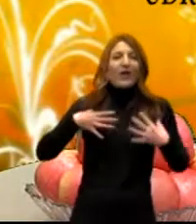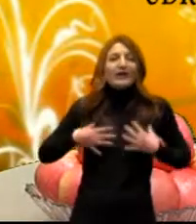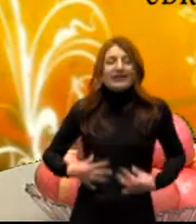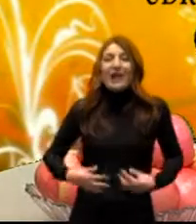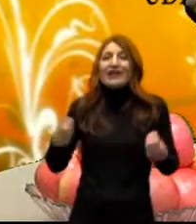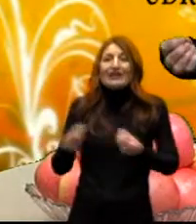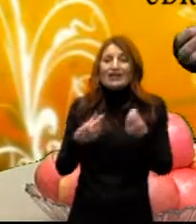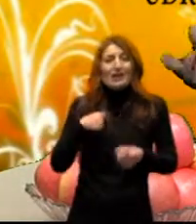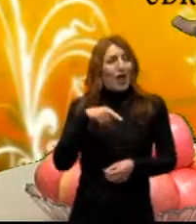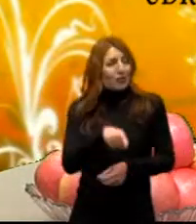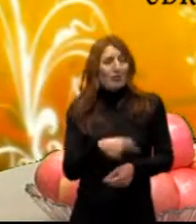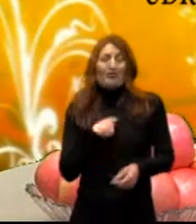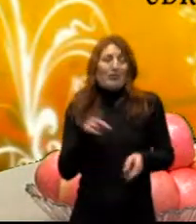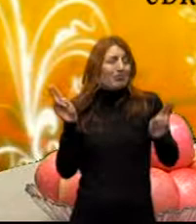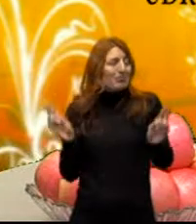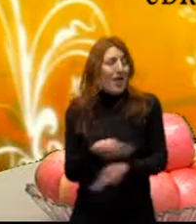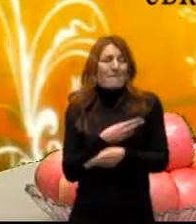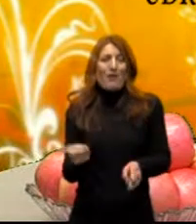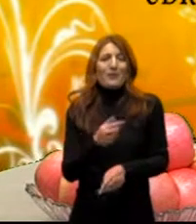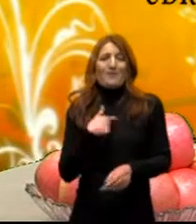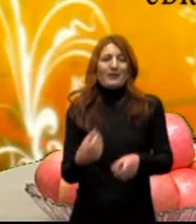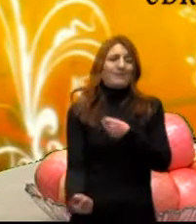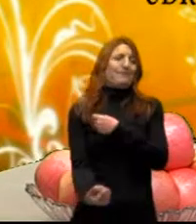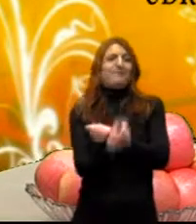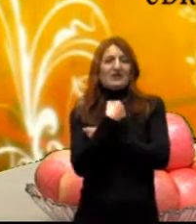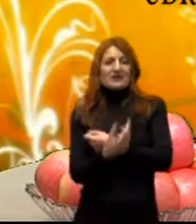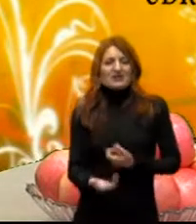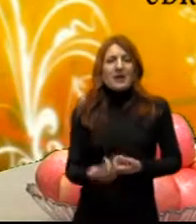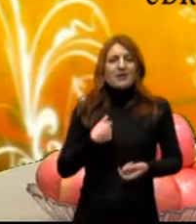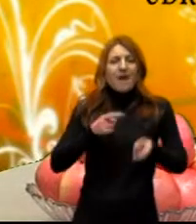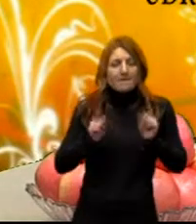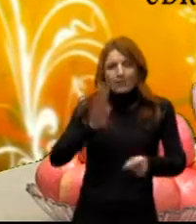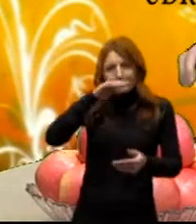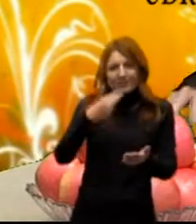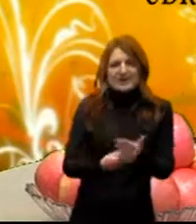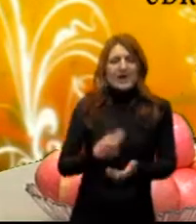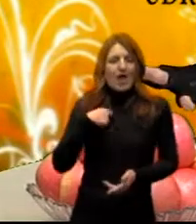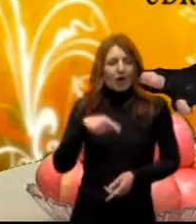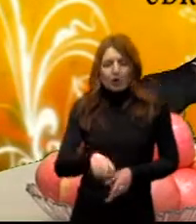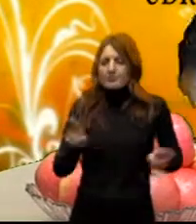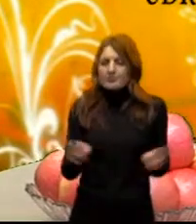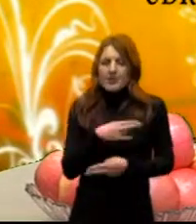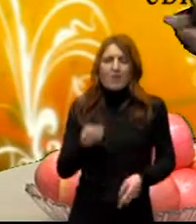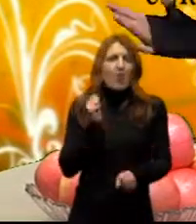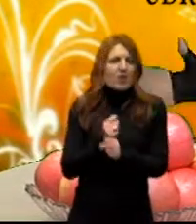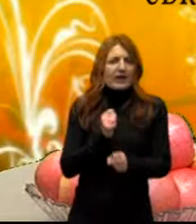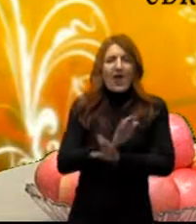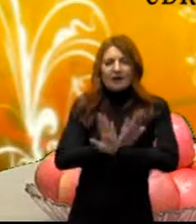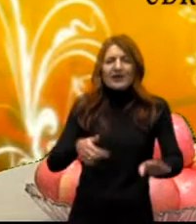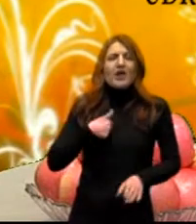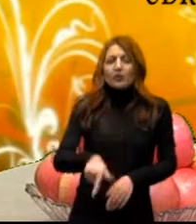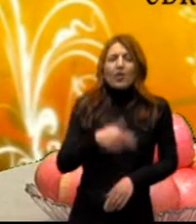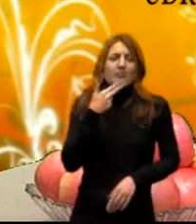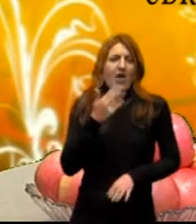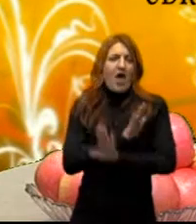što ja ne mogu. Znači, morali bi si prije priznati odmah, ja ne mogu sav taj posao obaviti i neću ga uzimati,